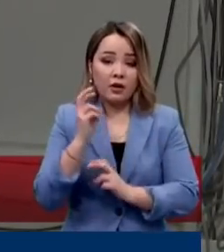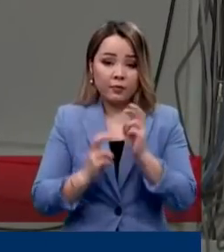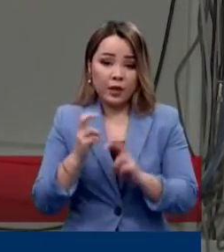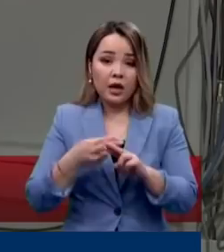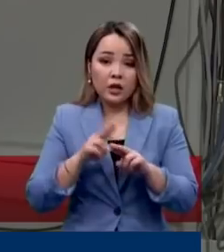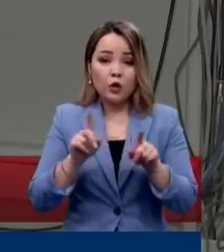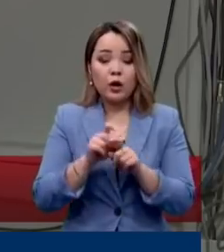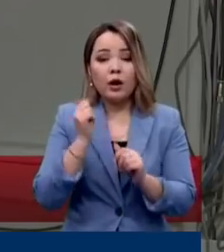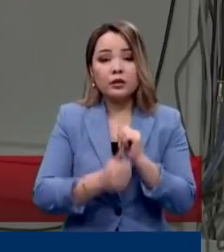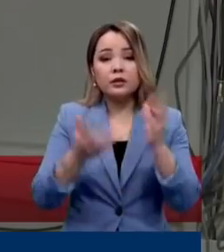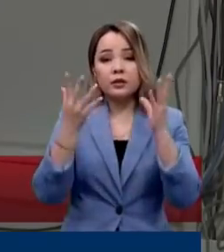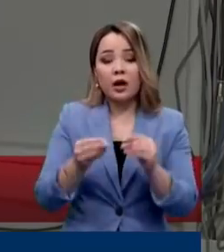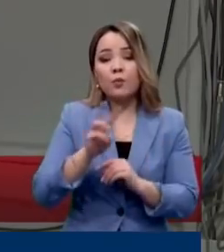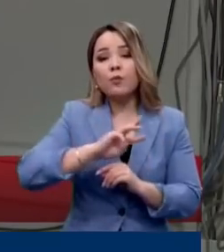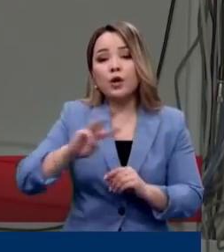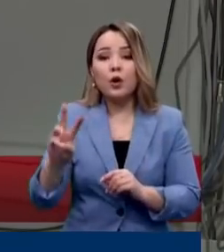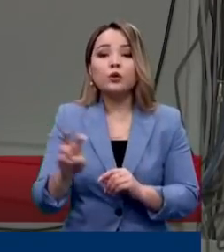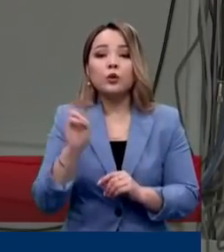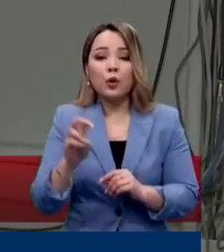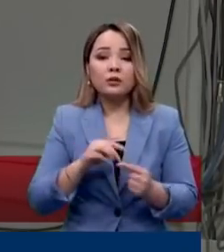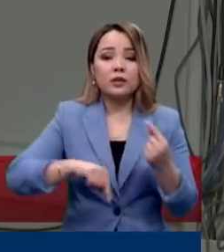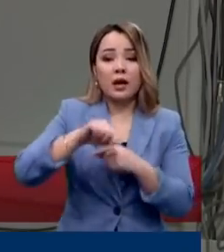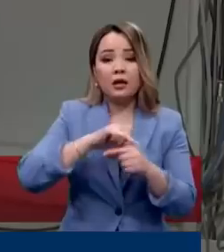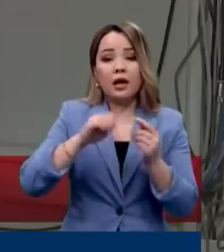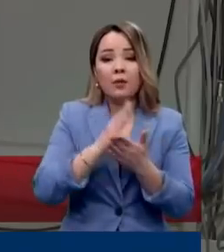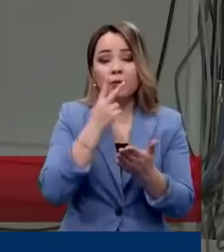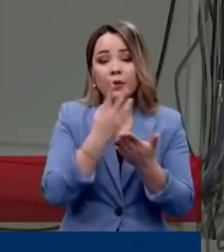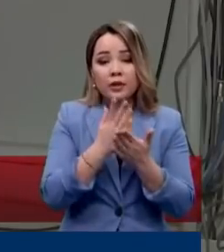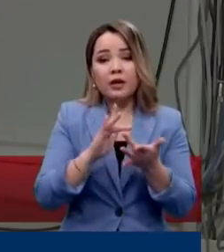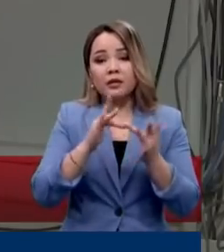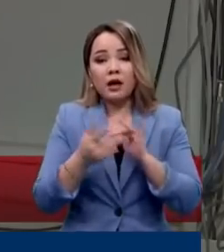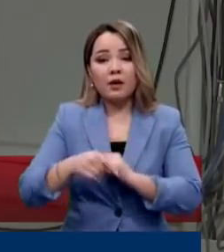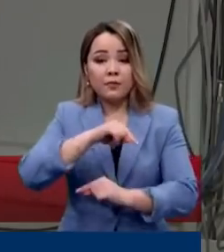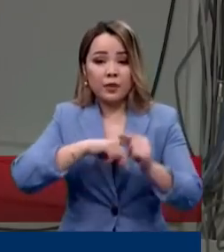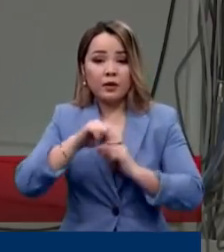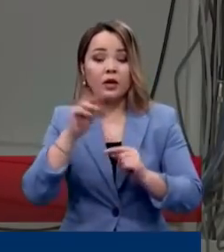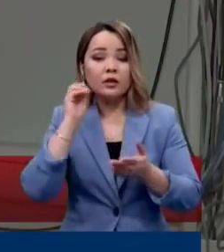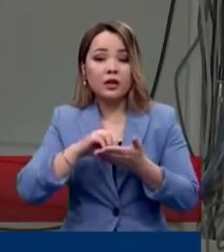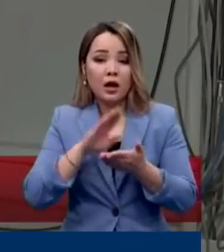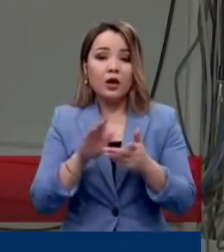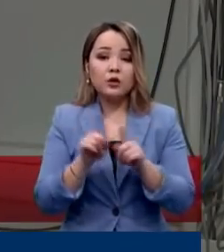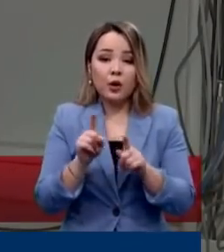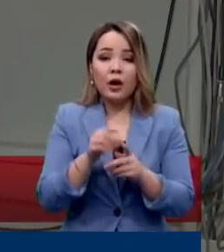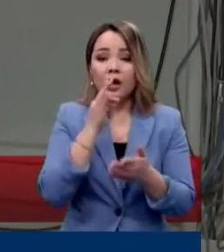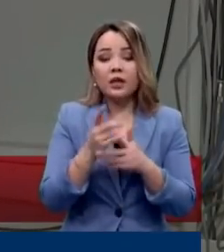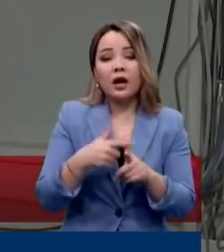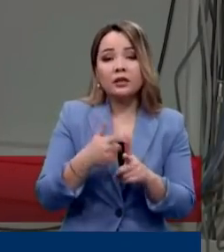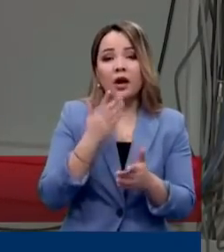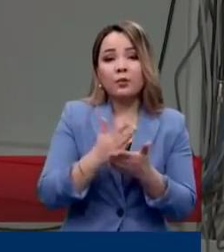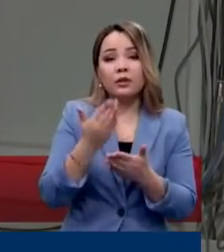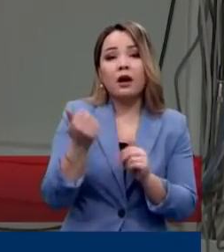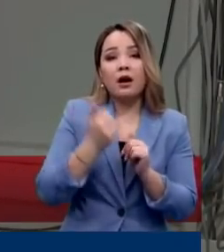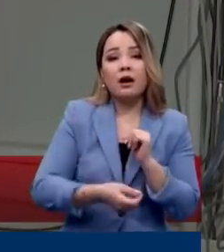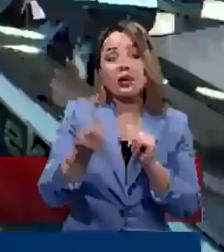анықталып жатқан миллиондаған долларлық айналымы бар майнерлерді қосыңыз. Бұл электронды болса да ақша деген аты бар. Яғни